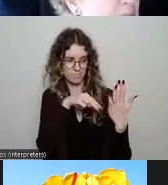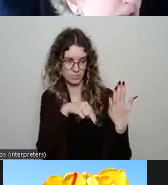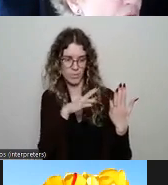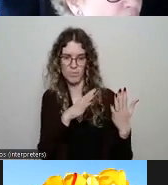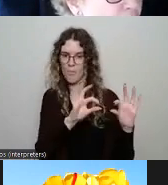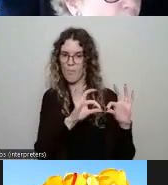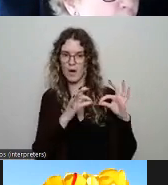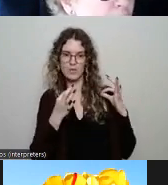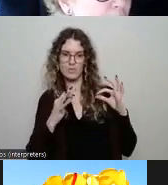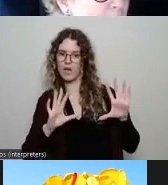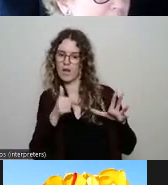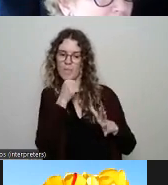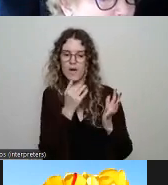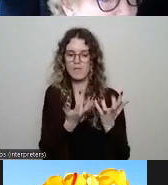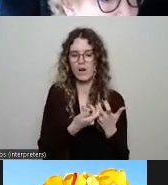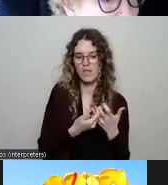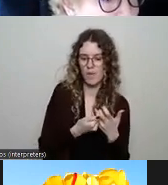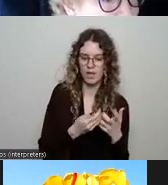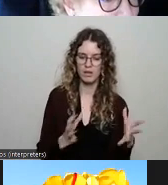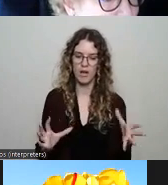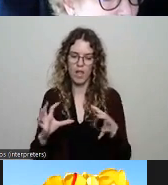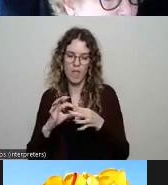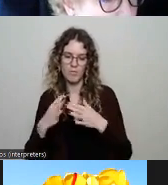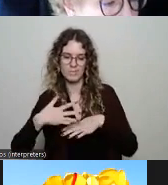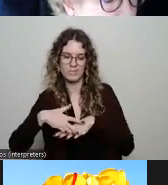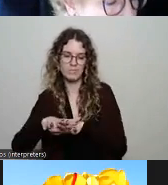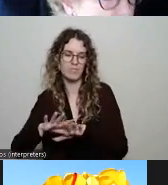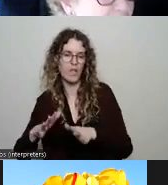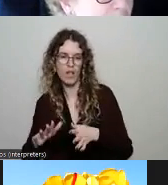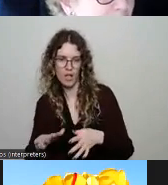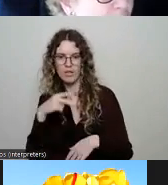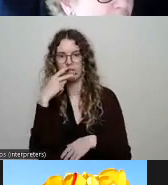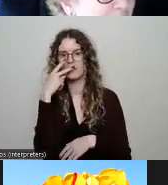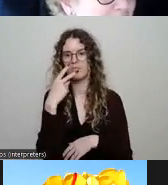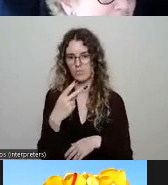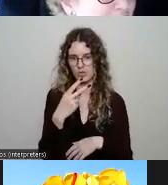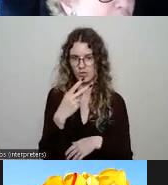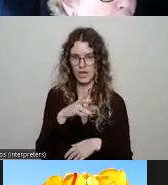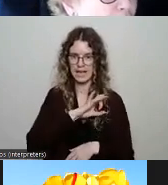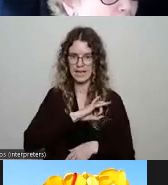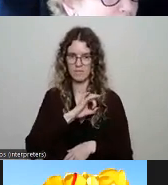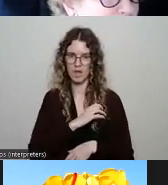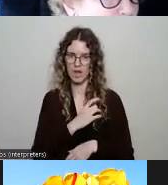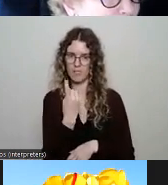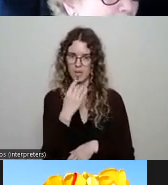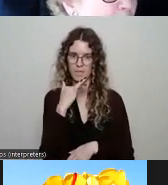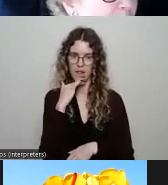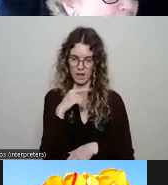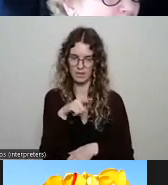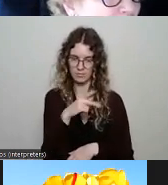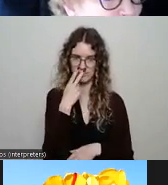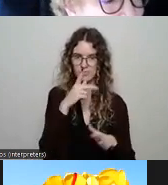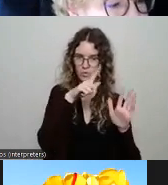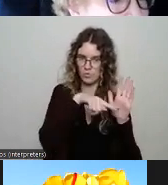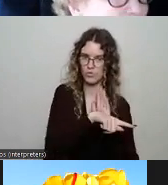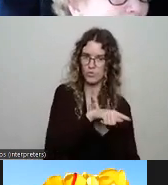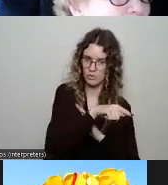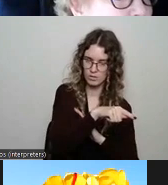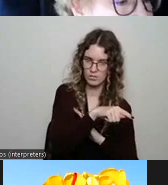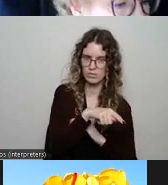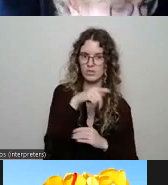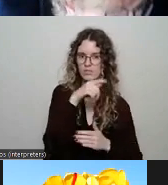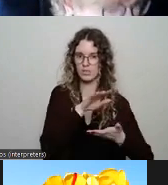matematika, pasižiūrėjom turinio prasme, 9-1 gimnazijos klasės ir turinio prasme ta parašyta